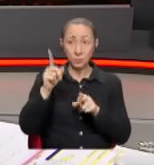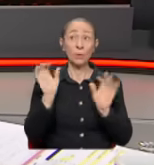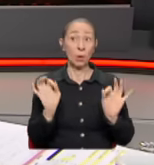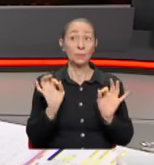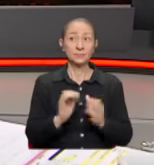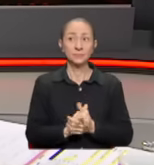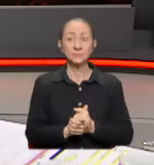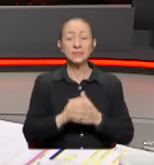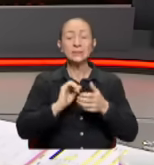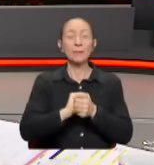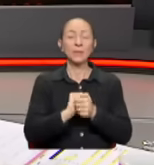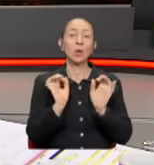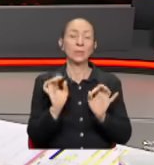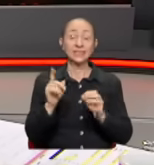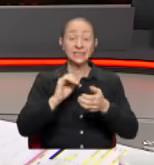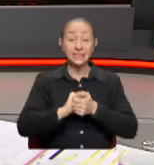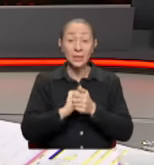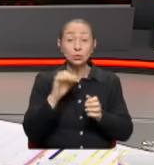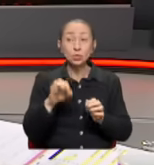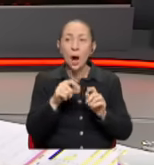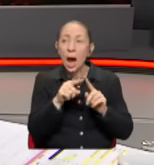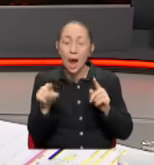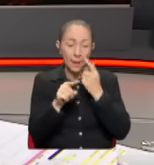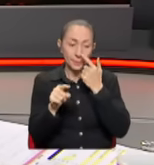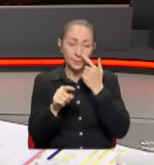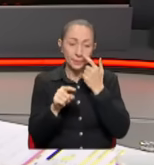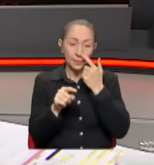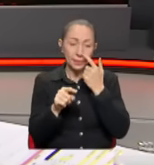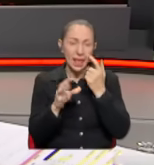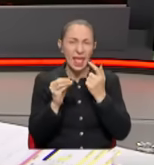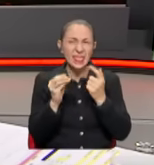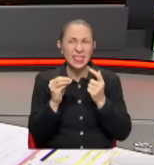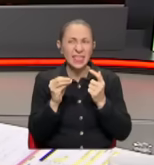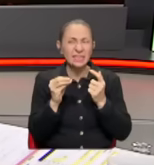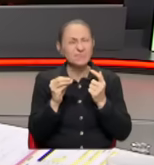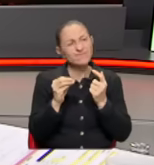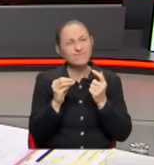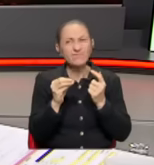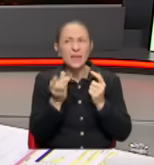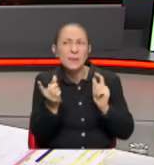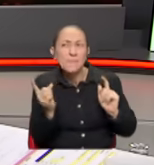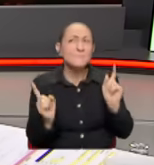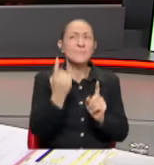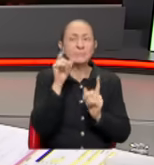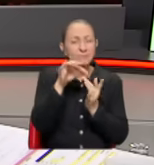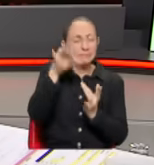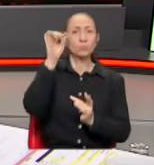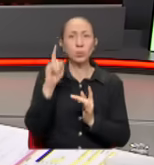Önemli. Samimiyet önemli. Samimiyet şu ara en nadir bulunan lükslerden. Öyle